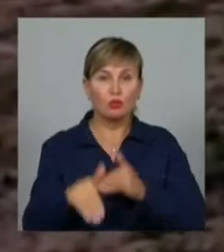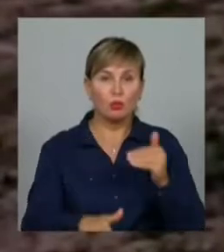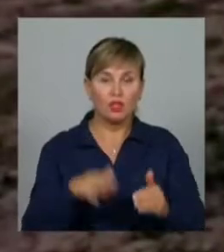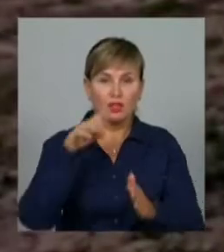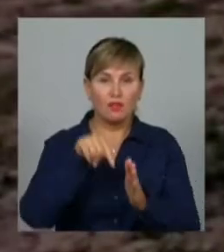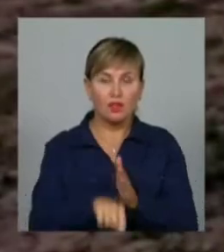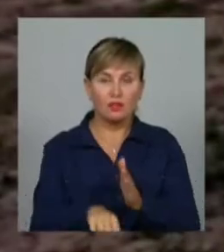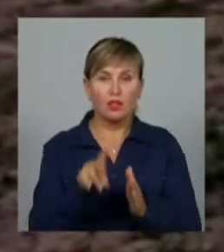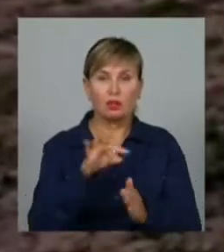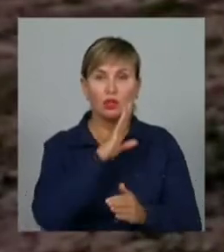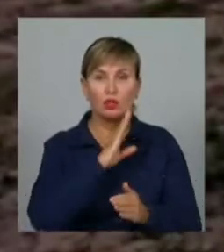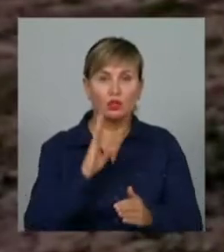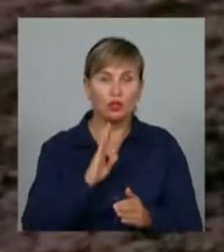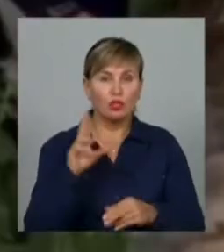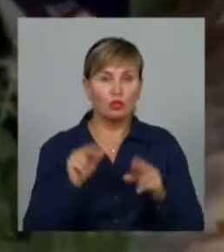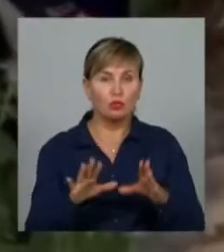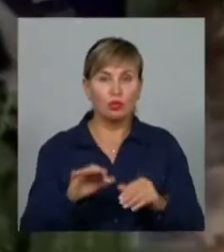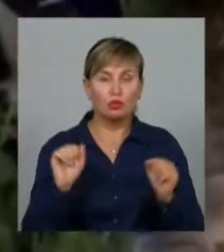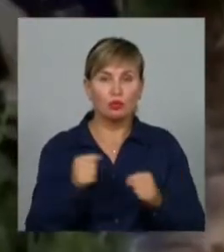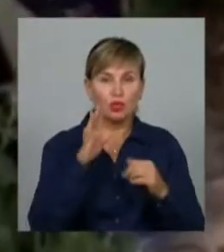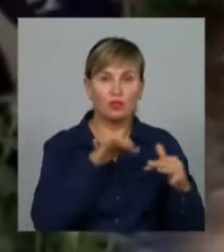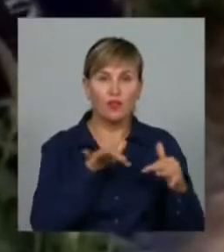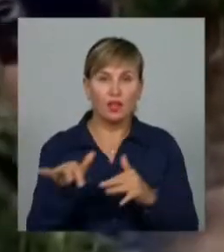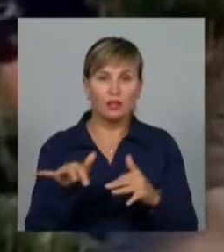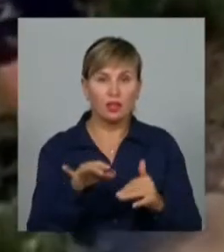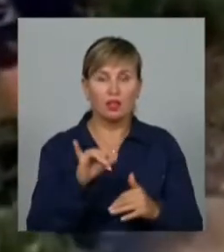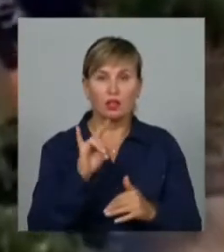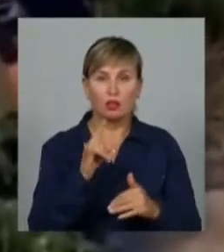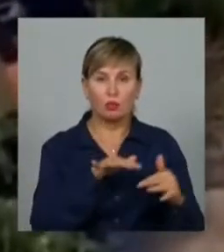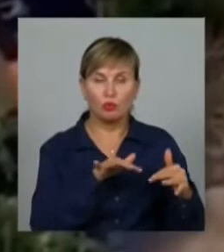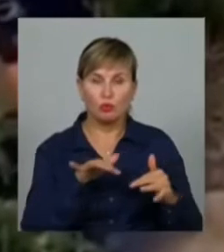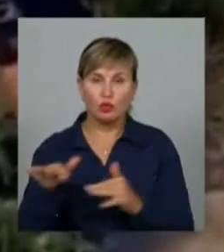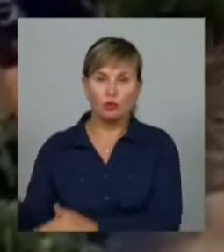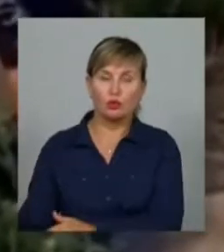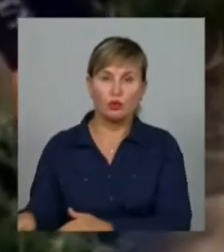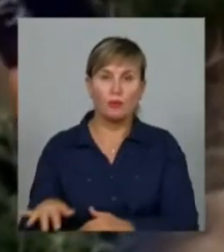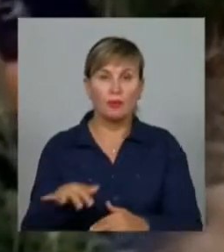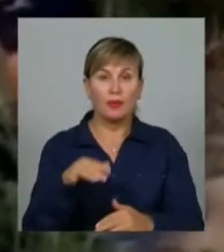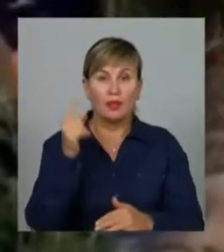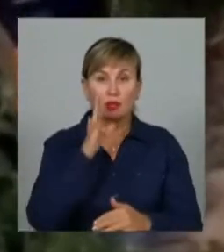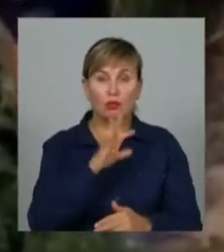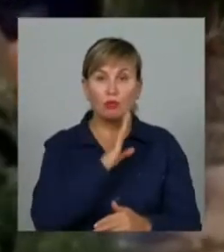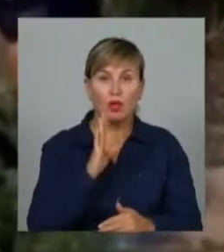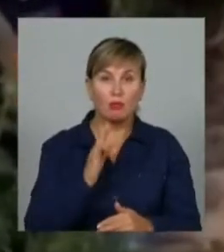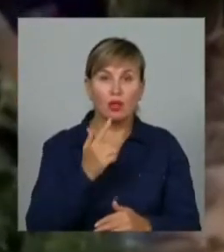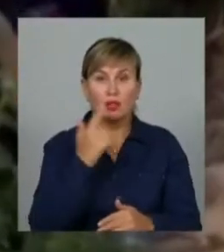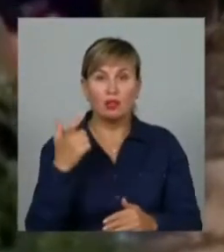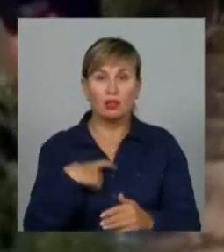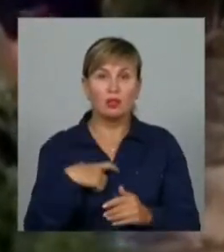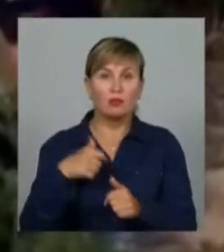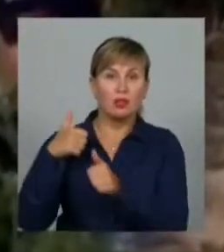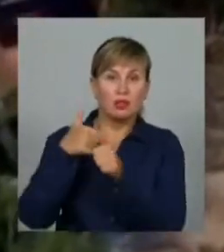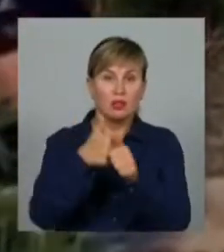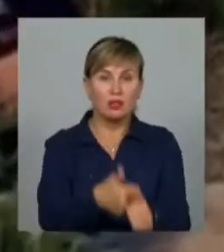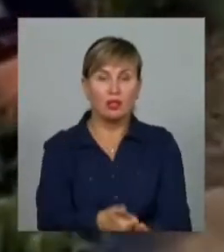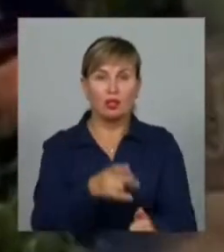воде. При этом женщина не учла скорость потока в реке, и ребенка унесло течение. Не задумываясь, мать героически бросилась за